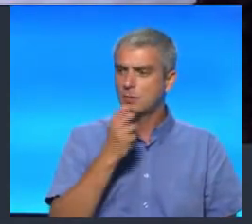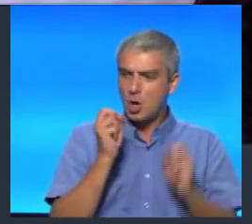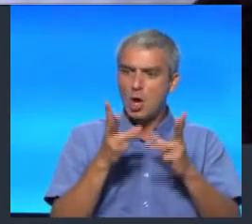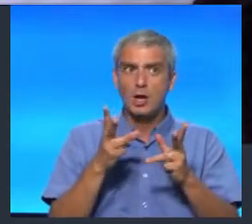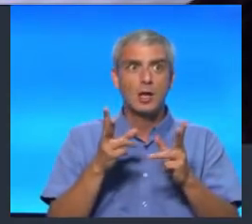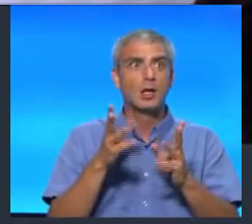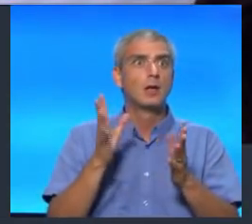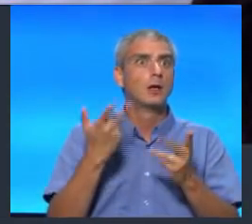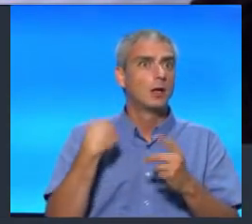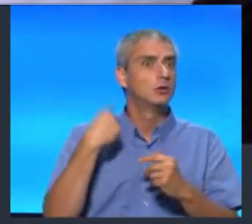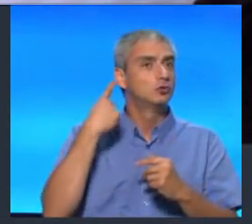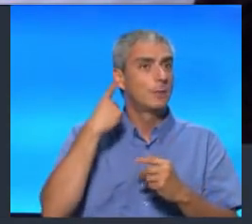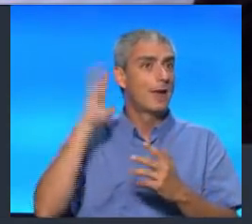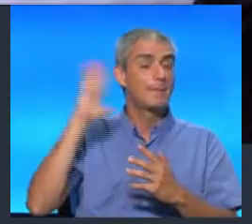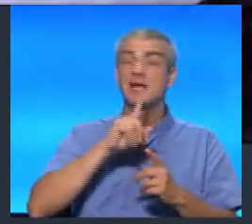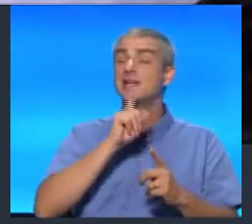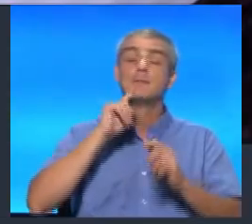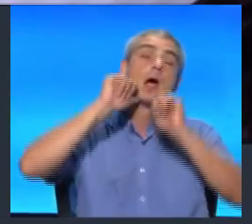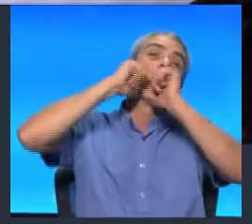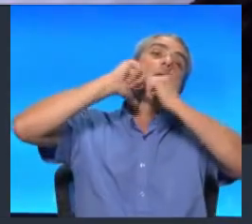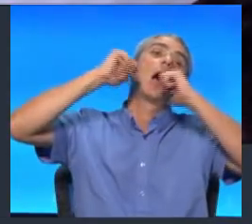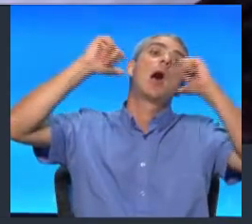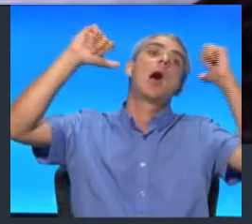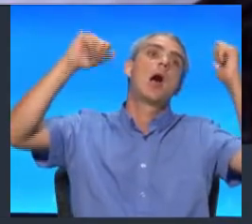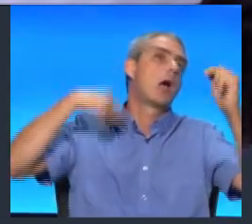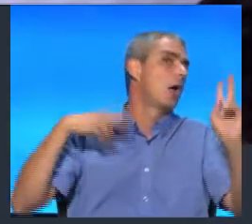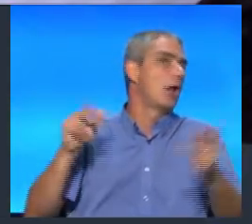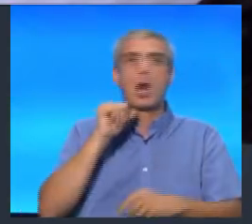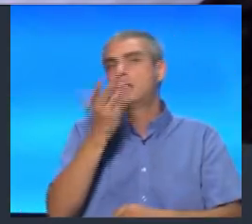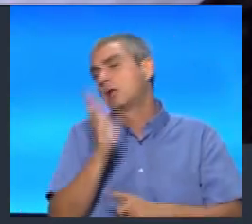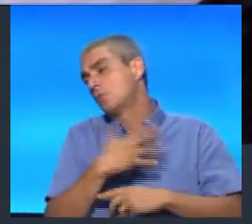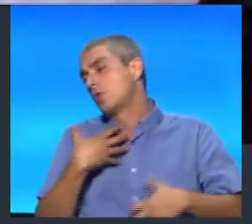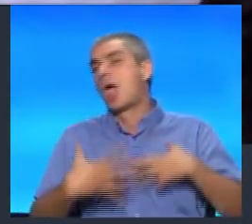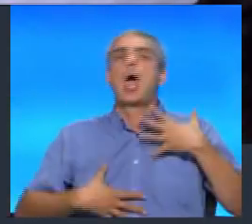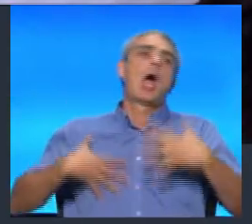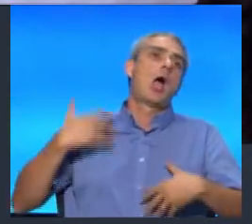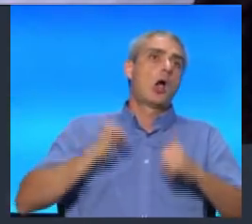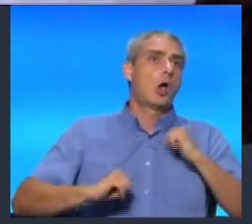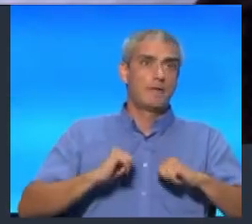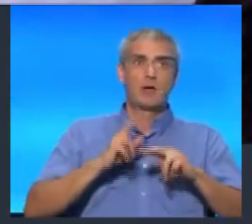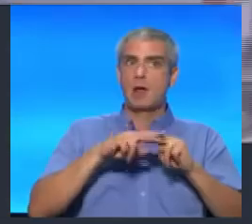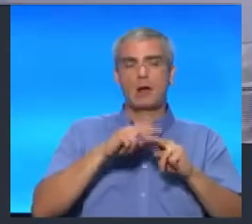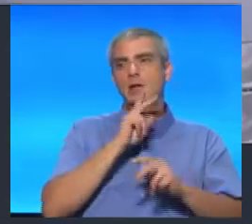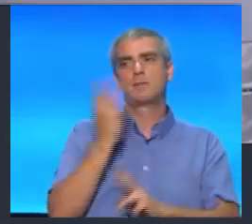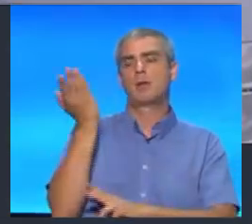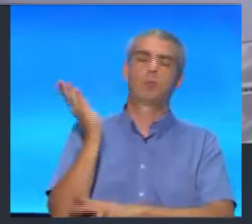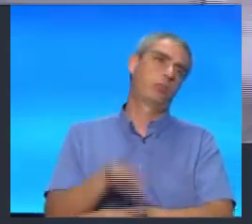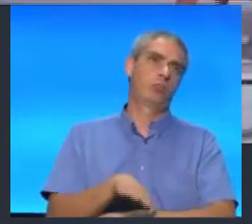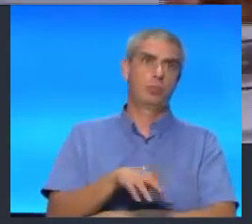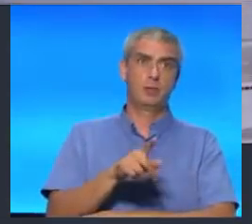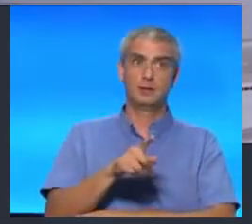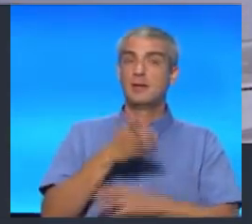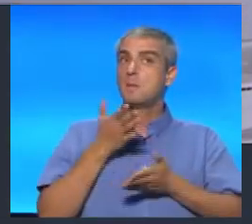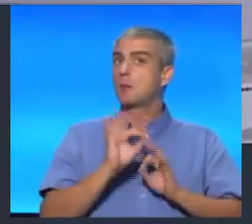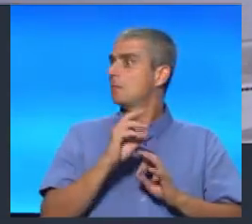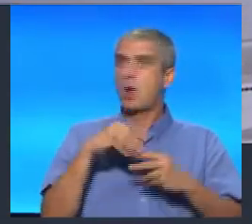זה ברקע, אני שומע את אמא שלי צורחת. פה אני לא רוצה למות, צורף לי, כואב לי, ואז הוא אומר לי, אוקיי, אמא התמוטטה. לטענת בניה של גילה לא